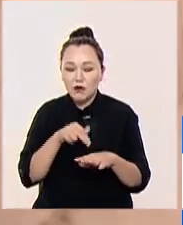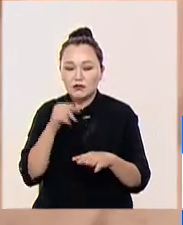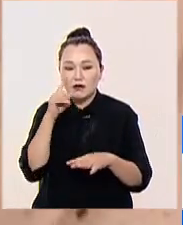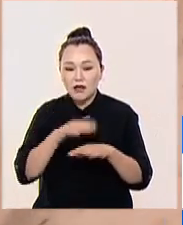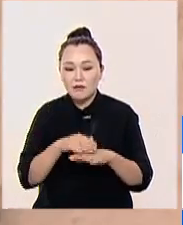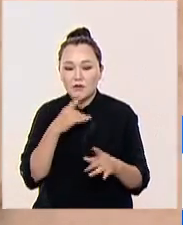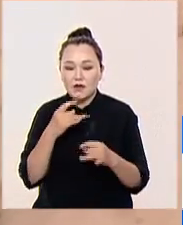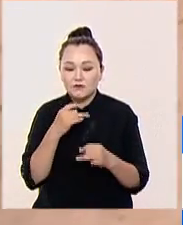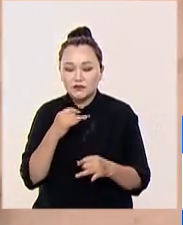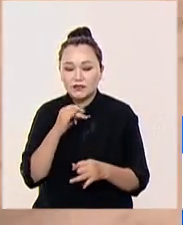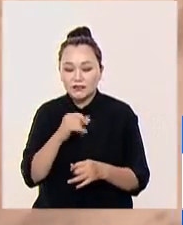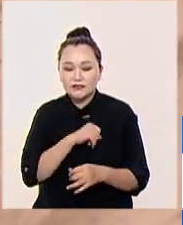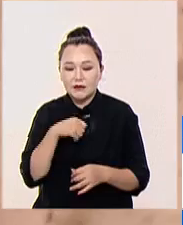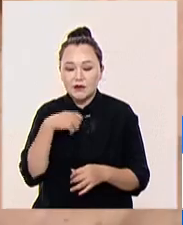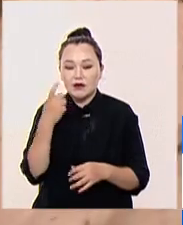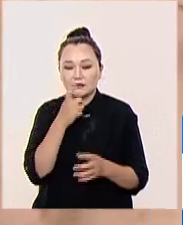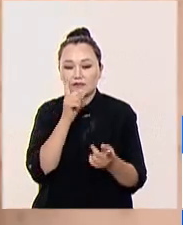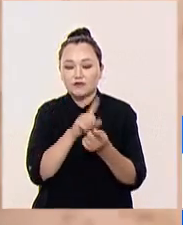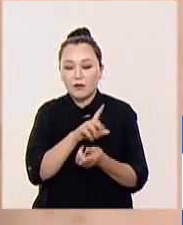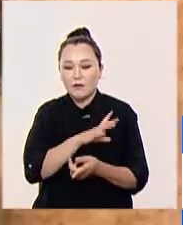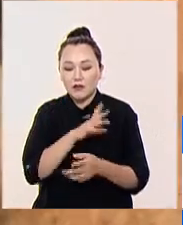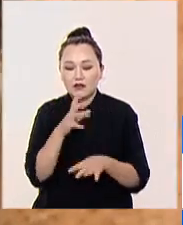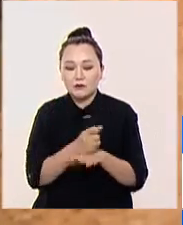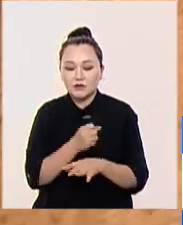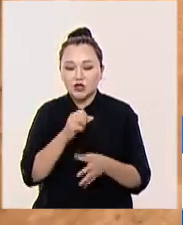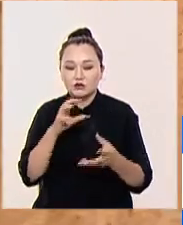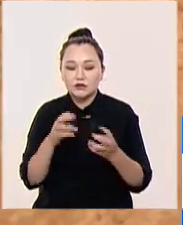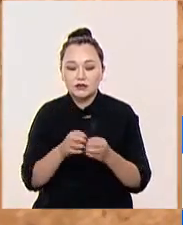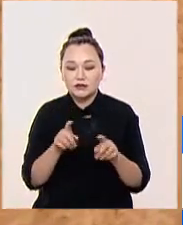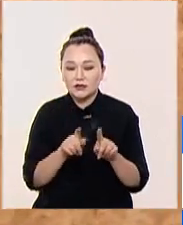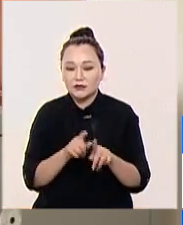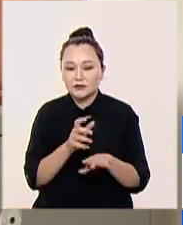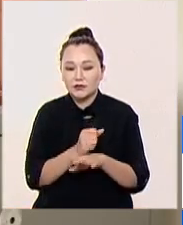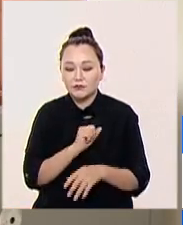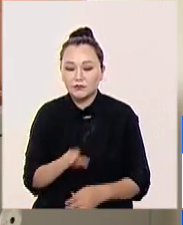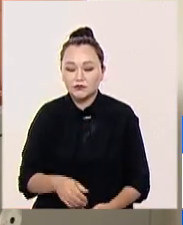акимат, беседовали и с самой хозяйкой, но добиться результата так и не смогли.